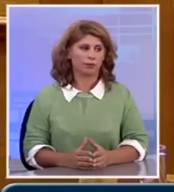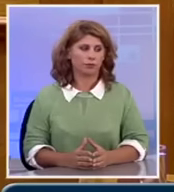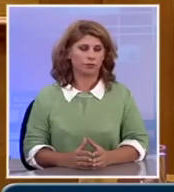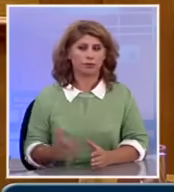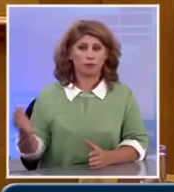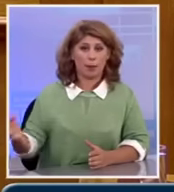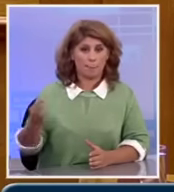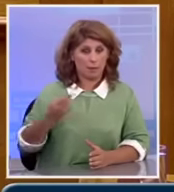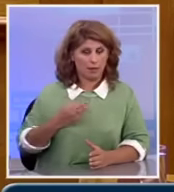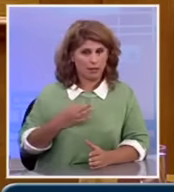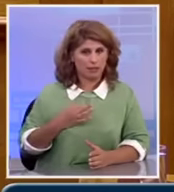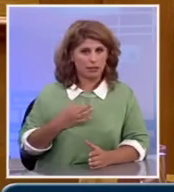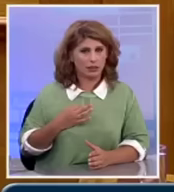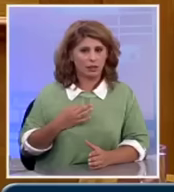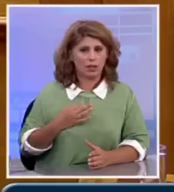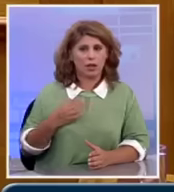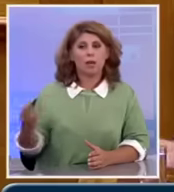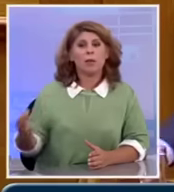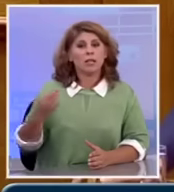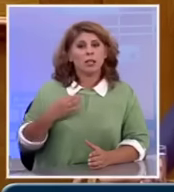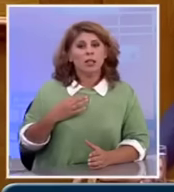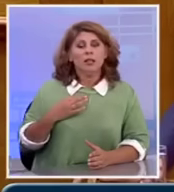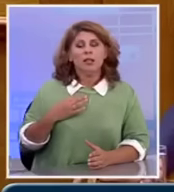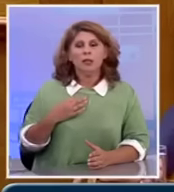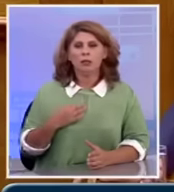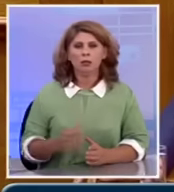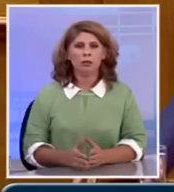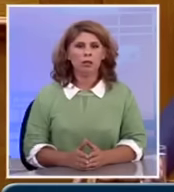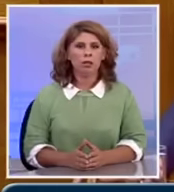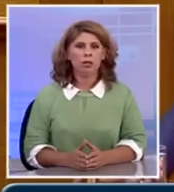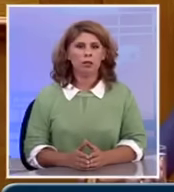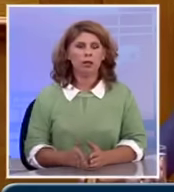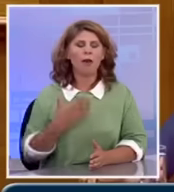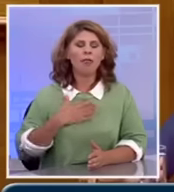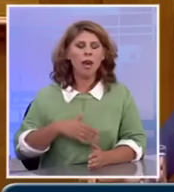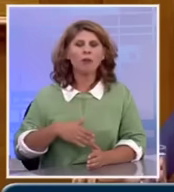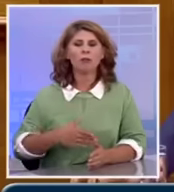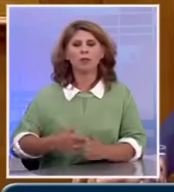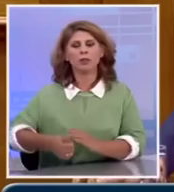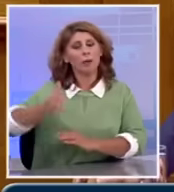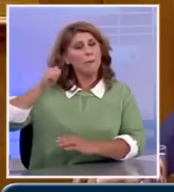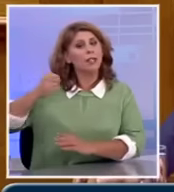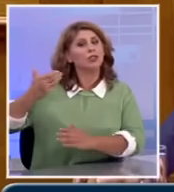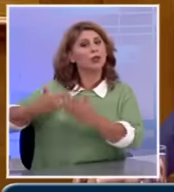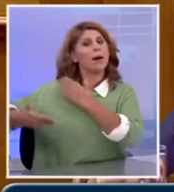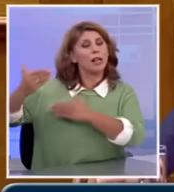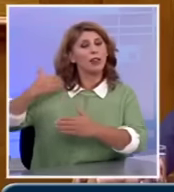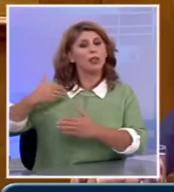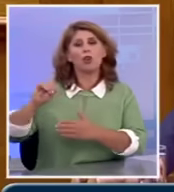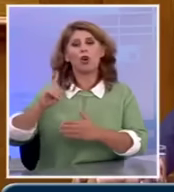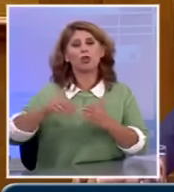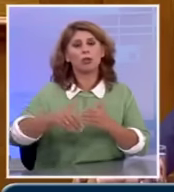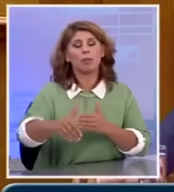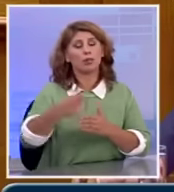μας λέτε μας είπατε ότι σας πάμε θέλουμε να σας πάμε στο παρελθόν και όχι στο μέλλον και κάνατε